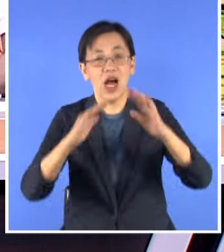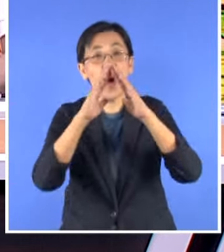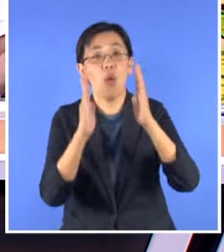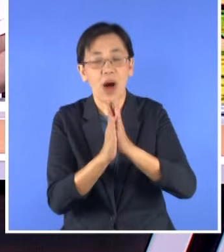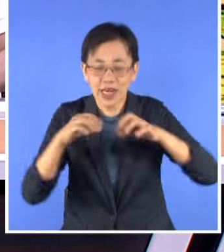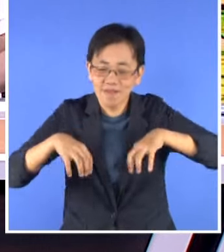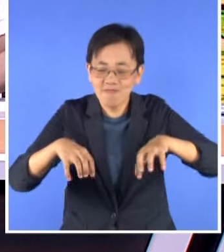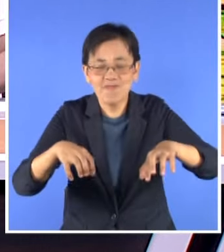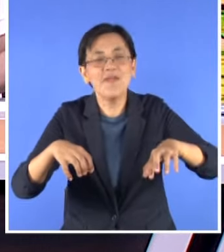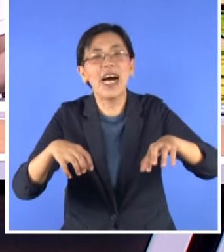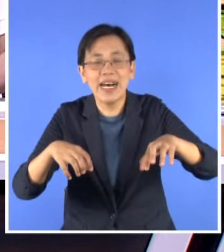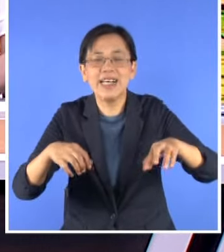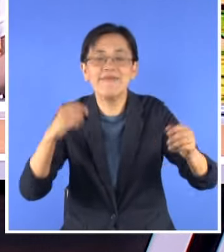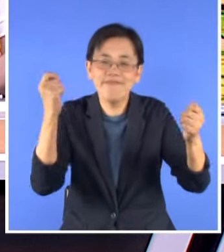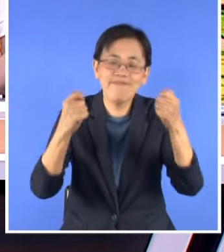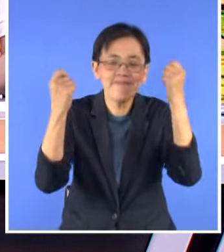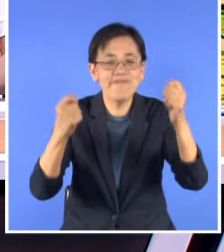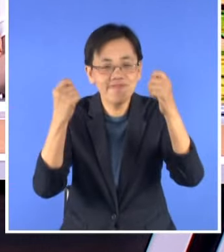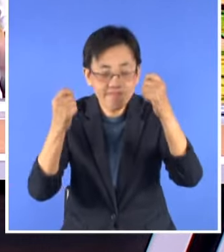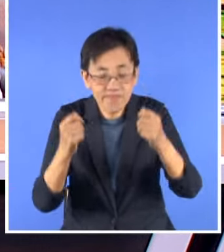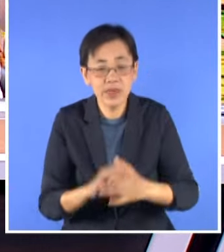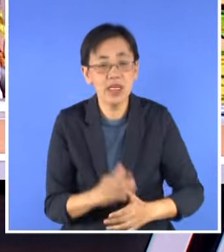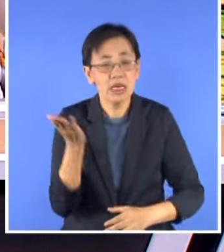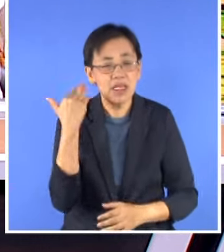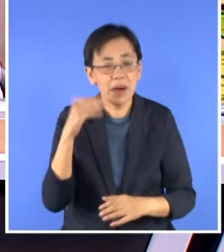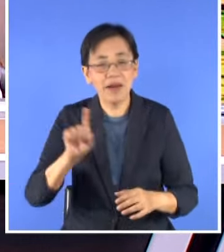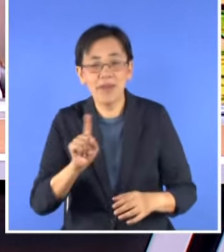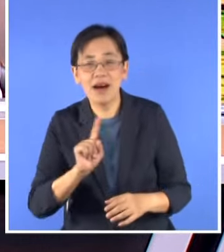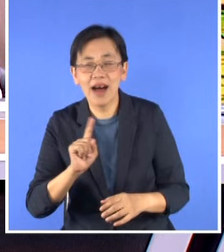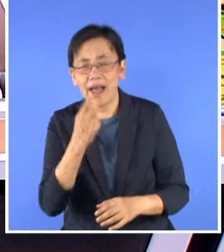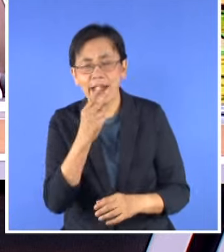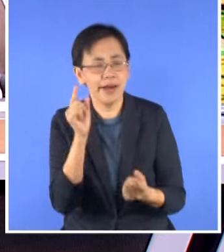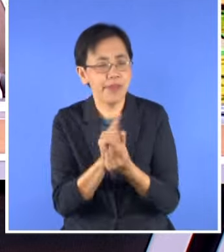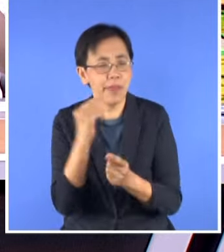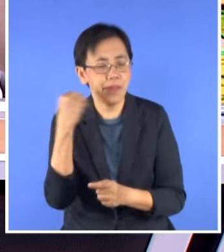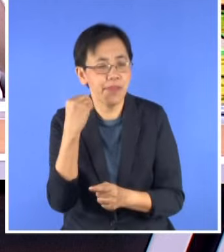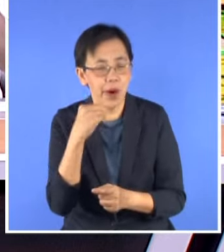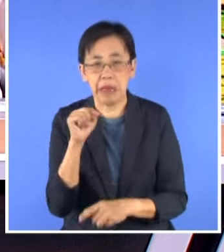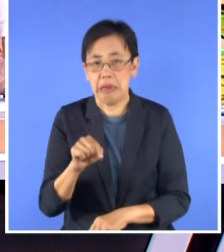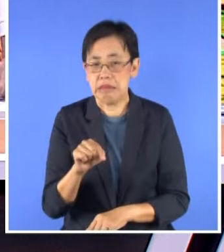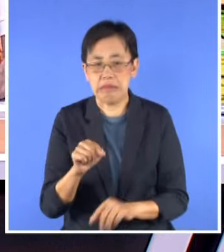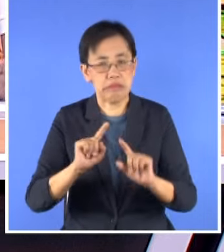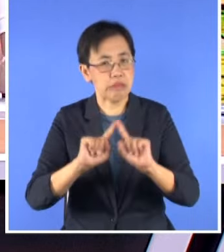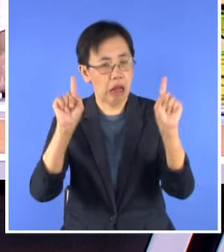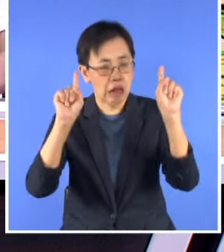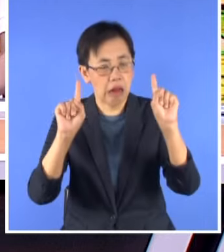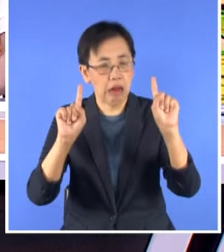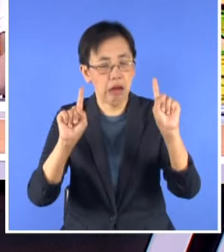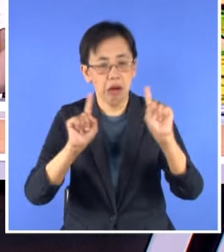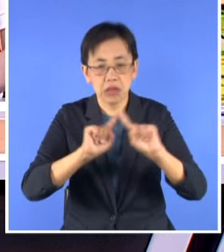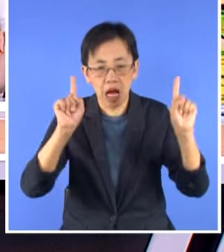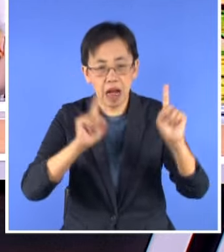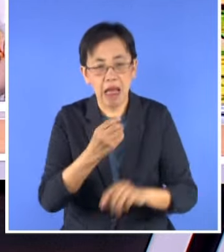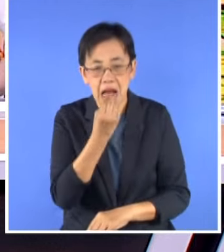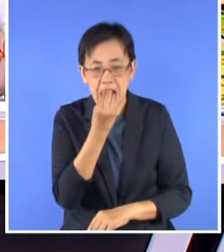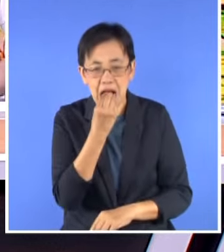งานจัดในวัดก็เรียกงานวัดนะพี่แป๊ะนะ ใช่ครับ งานวัดเนี่ยปกติแล้วก็จะมีภาพที่เราคุ้นเคยแต่งานนี้เป็นงานวัดมิติใหม่ไปชิมอาหาร